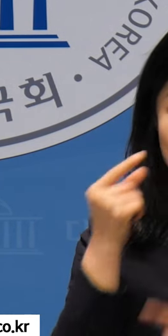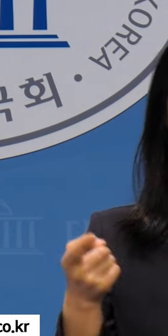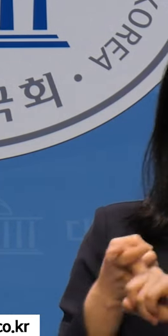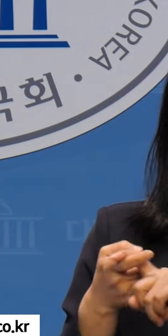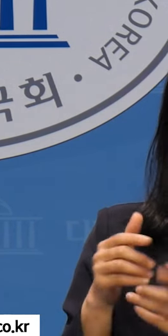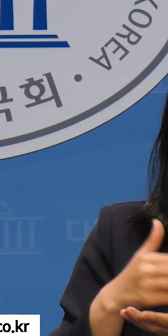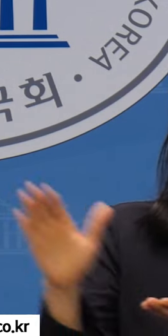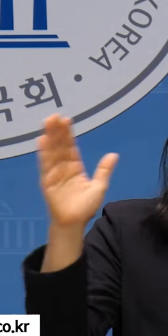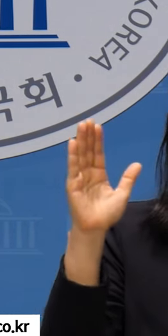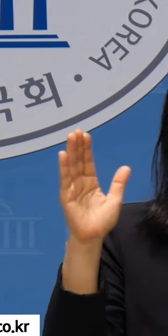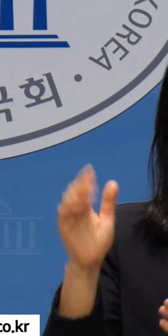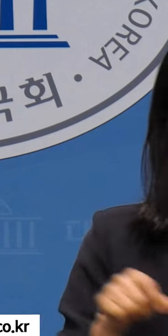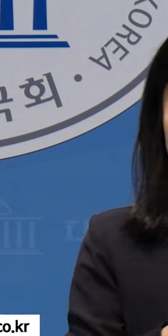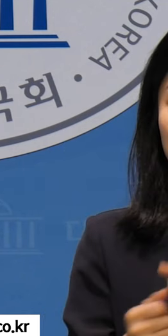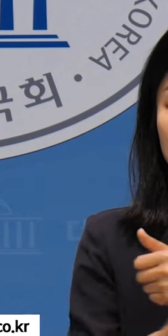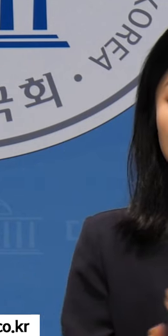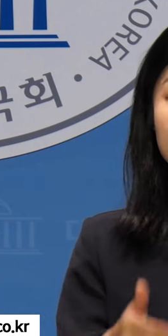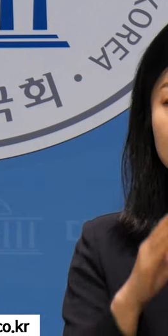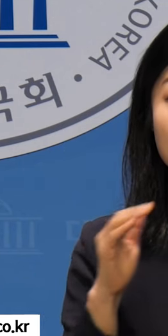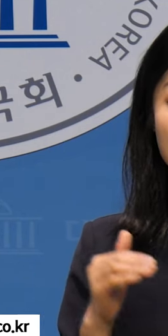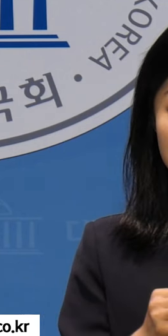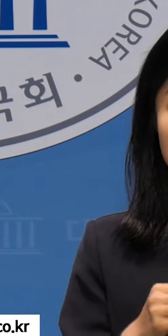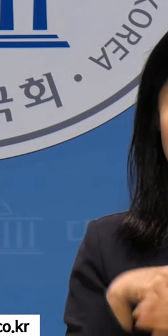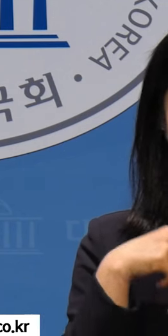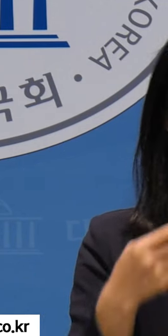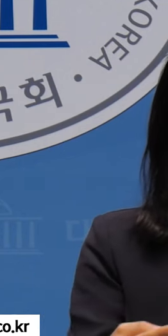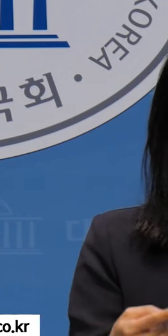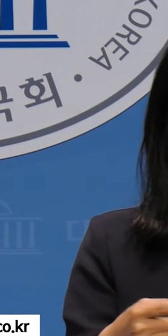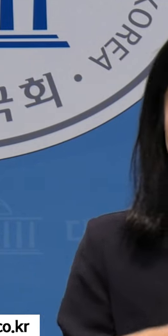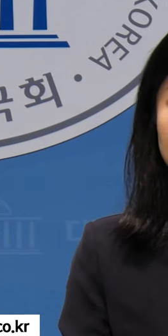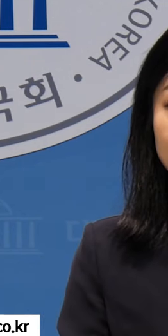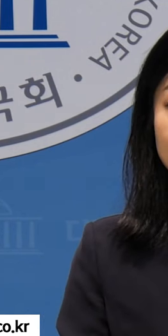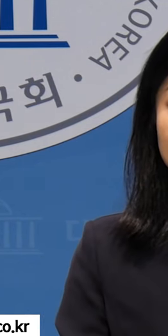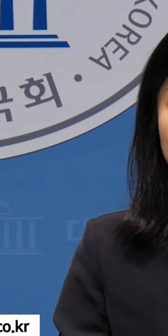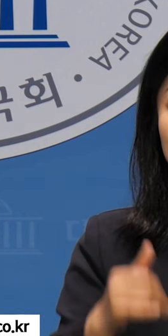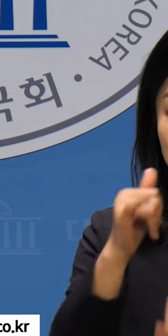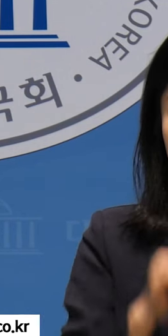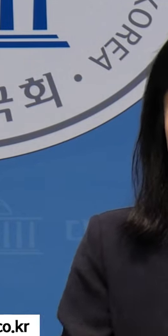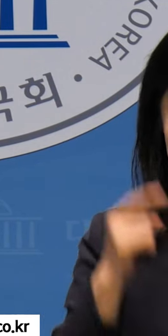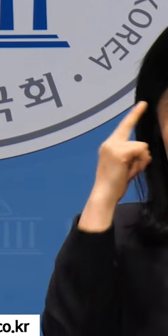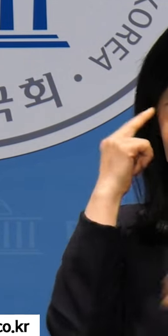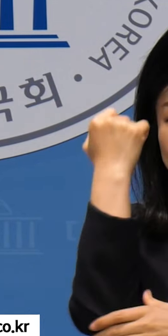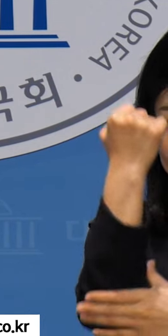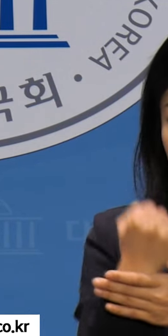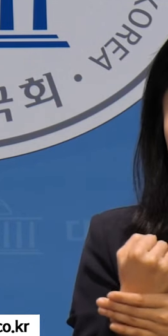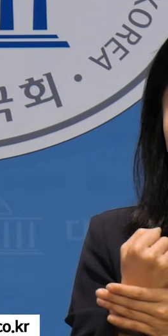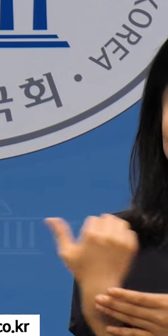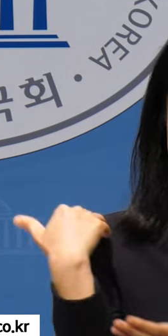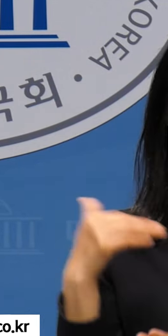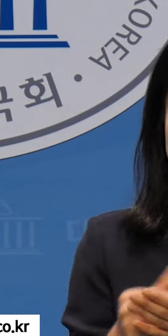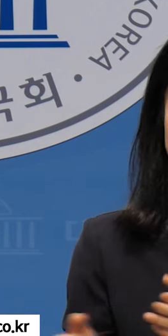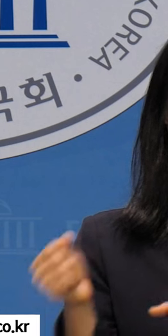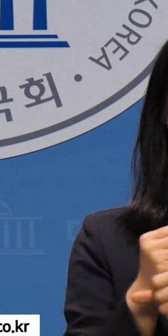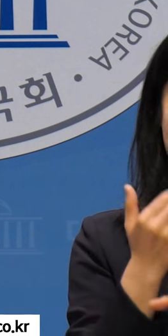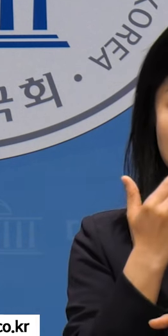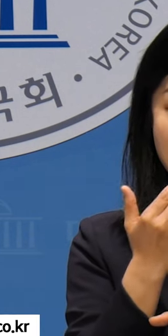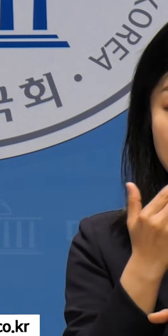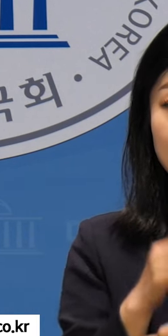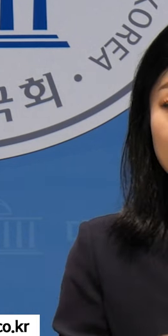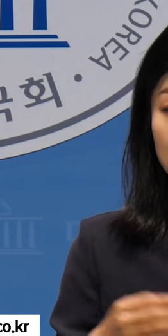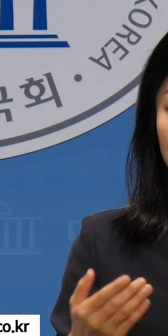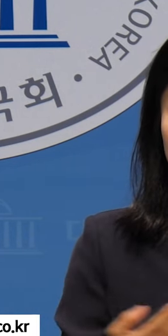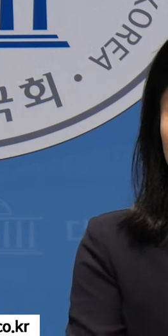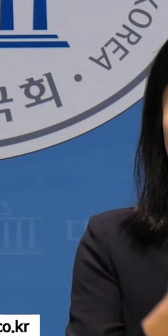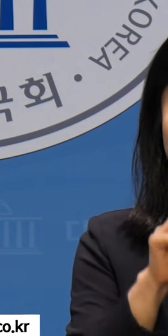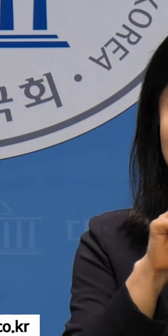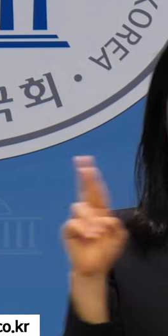역사 정상화를 위한 특위를 구성하고 타락한 집권세력의 역사의식을 바로잡겠습니다. 뉴라이트 인사를